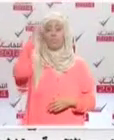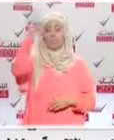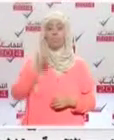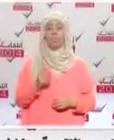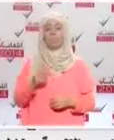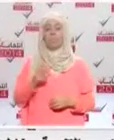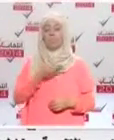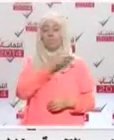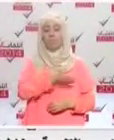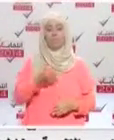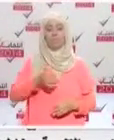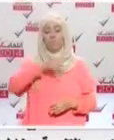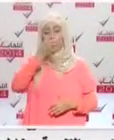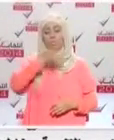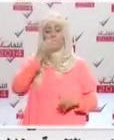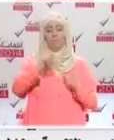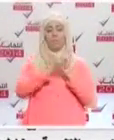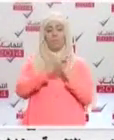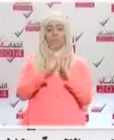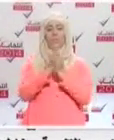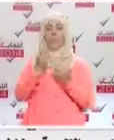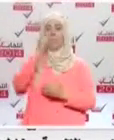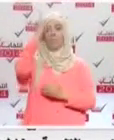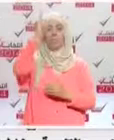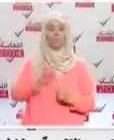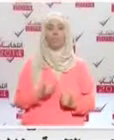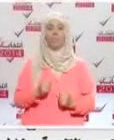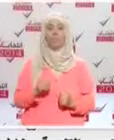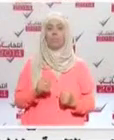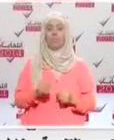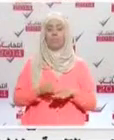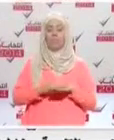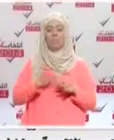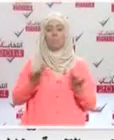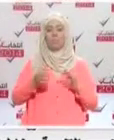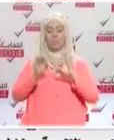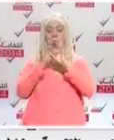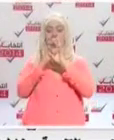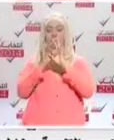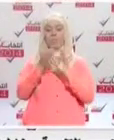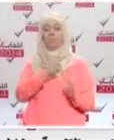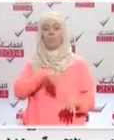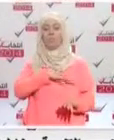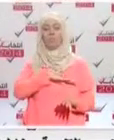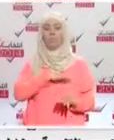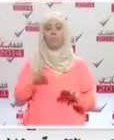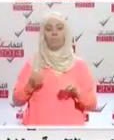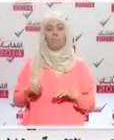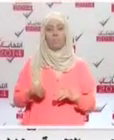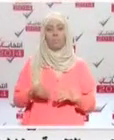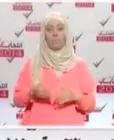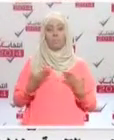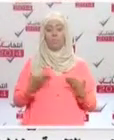الإسراء: وأوفوا بالعهد إن العهد كان مسؤولا. إذن احنا لما قمنا بالثورة من بين الشعارات